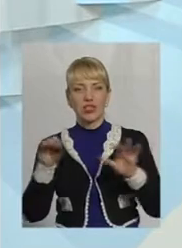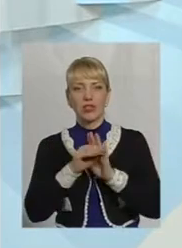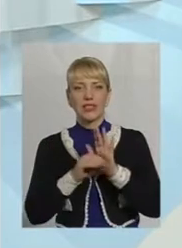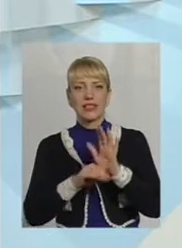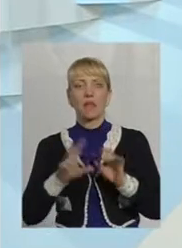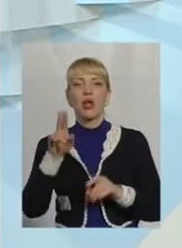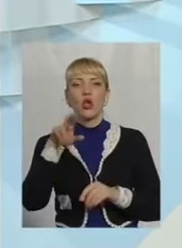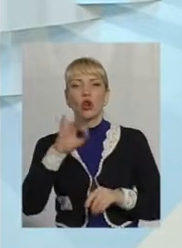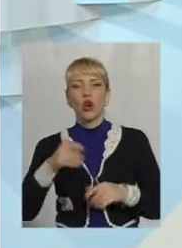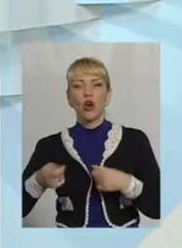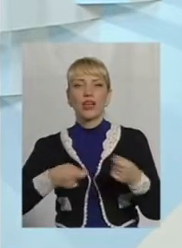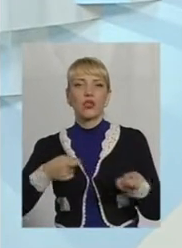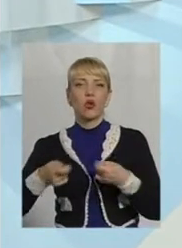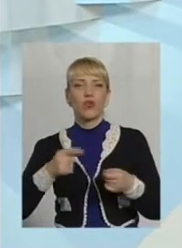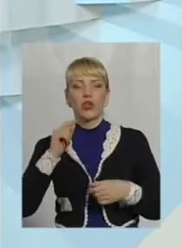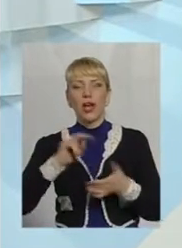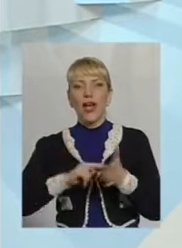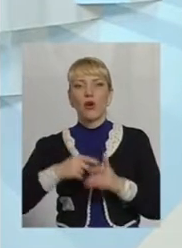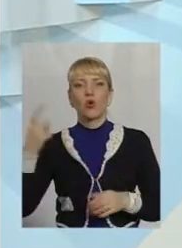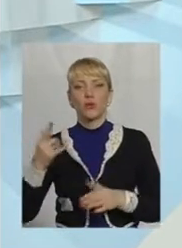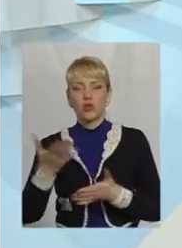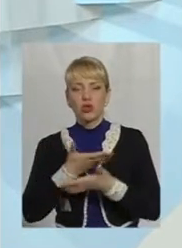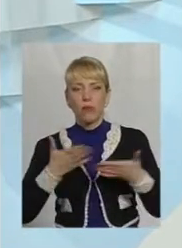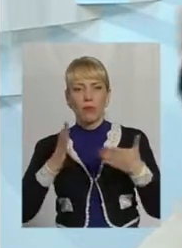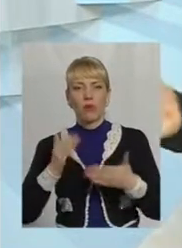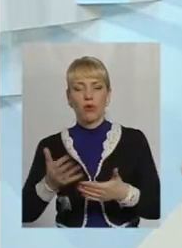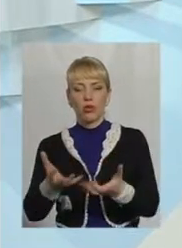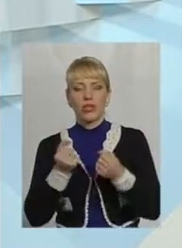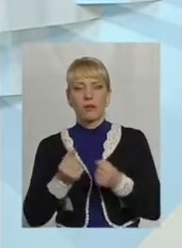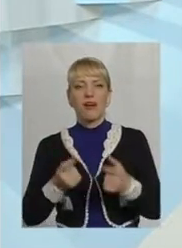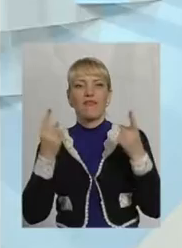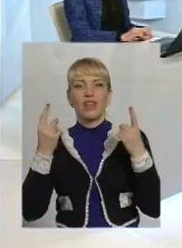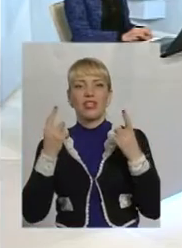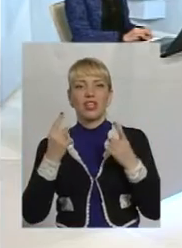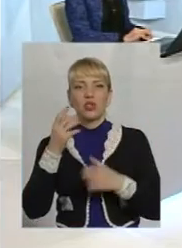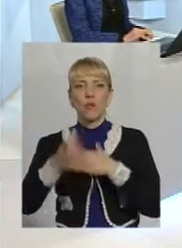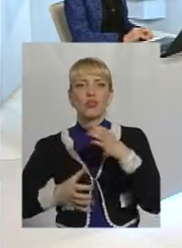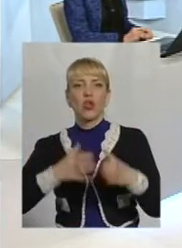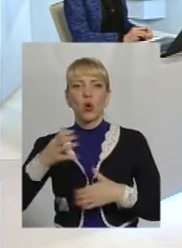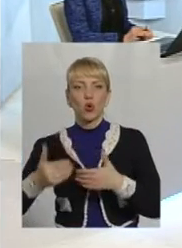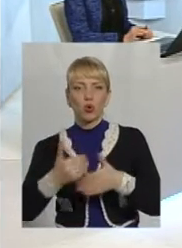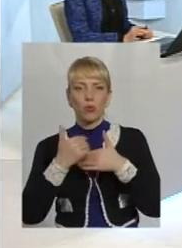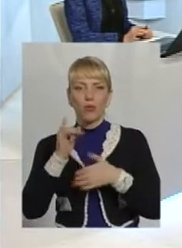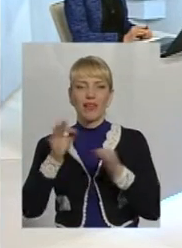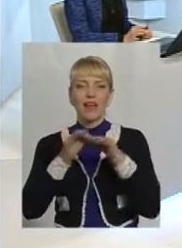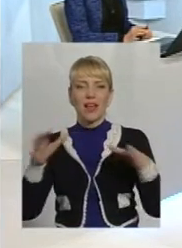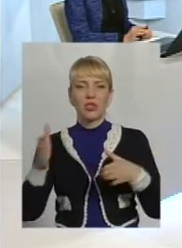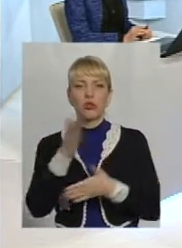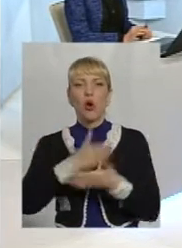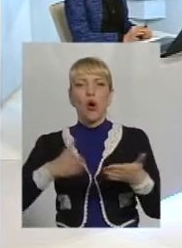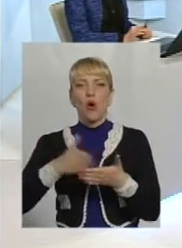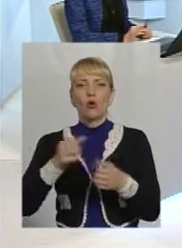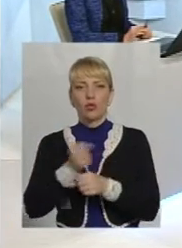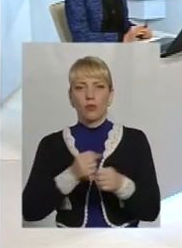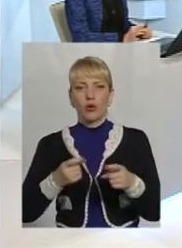ринкової економіки, що ми отримаємо величезну міжнародну допомогу, в тому числі і на ядерне роззброєння. І з іншого боку,